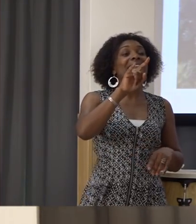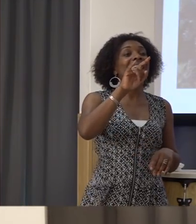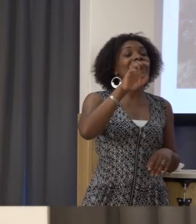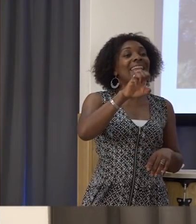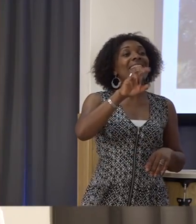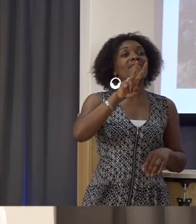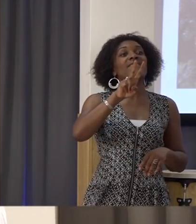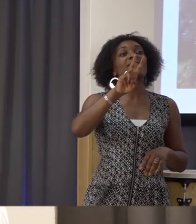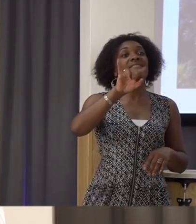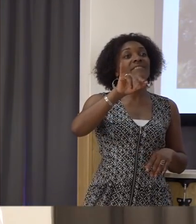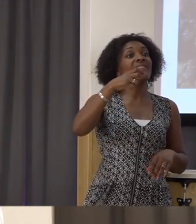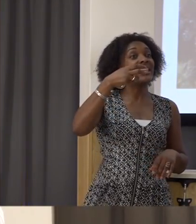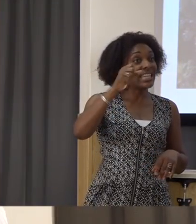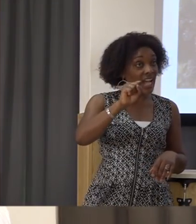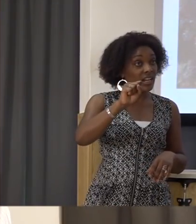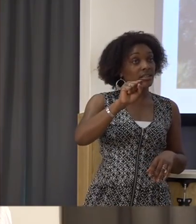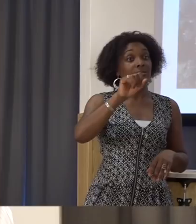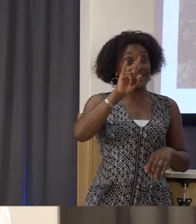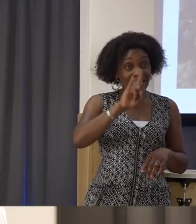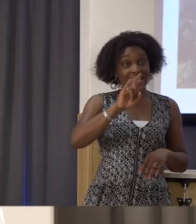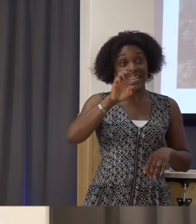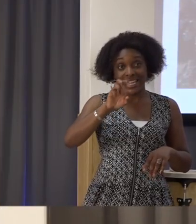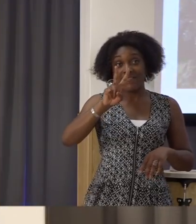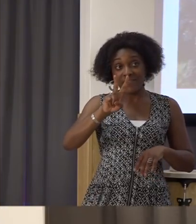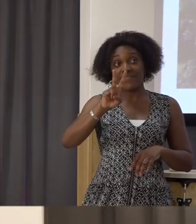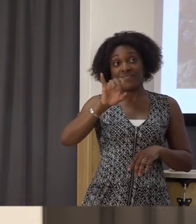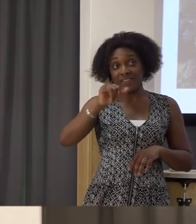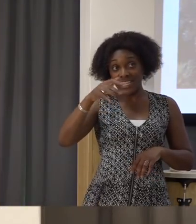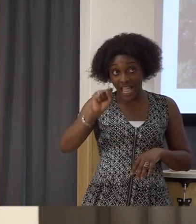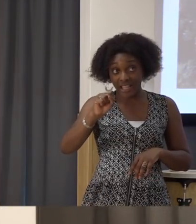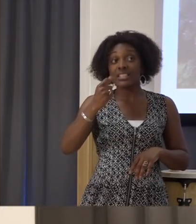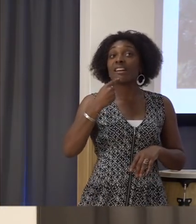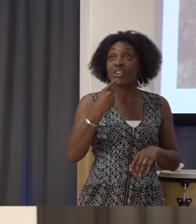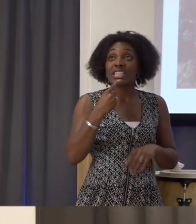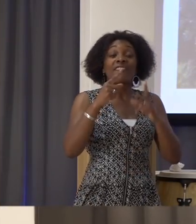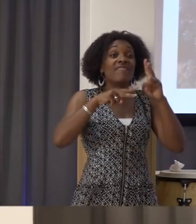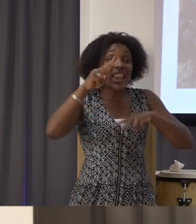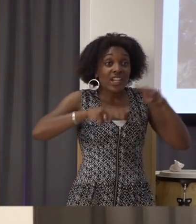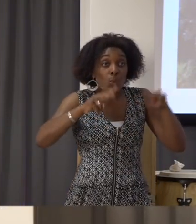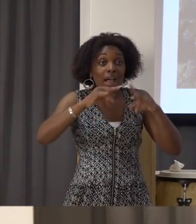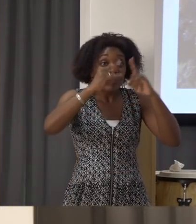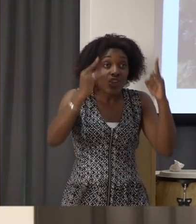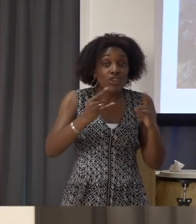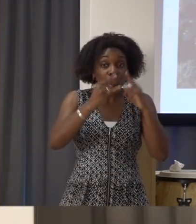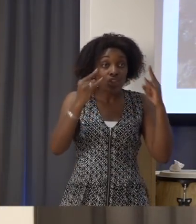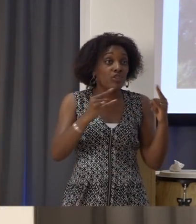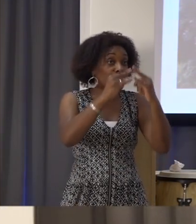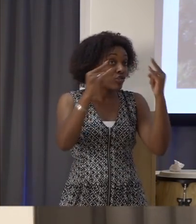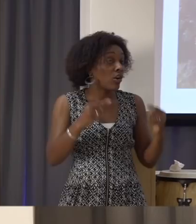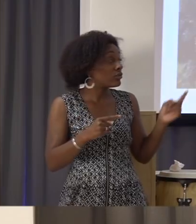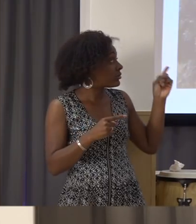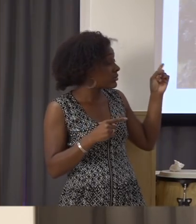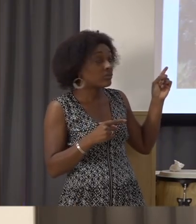Alléluia. Vous voyez ces tentes, hein? Villageois de tente. La divinité des